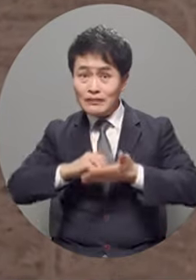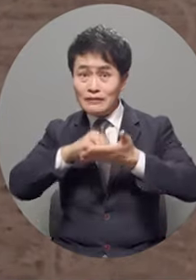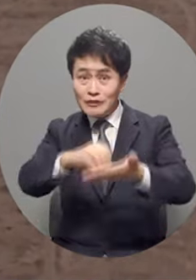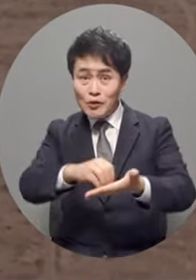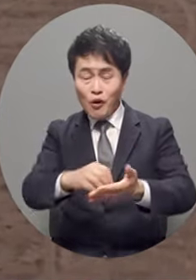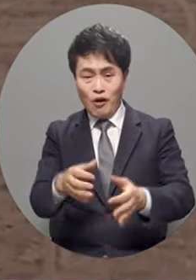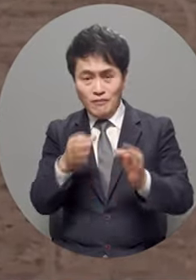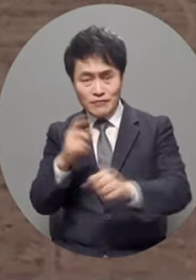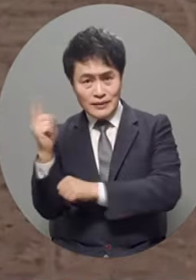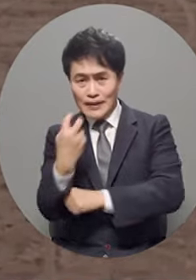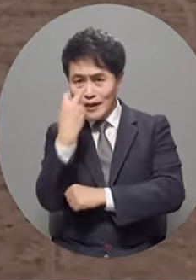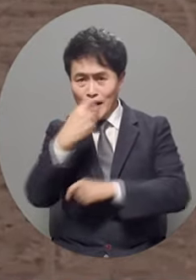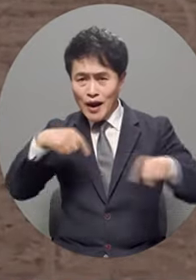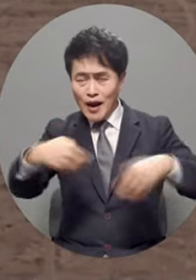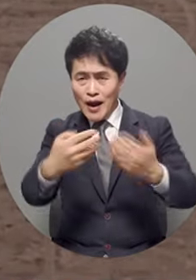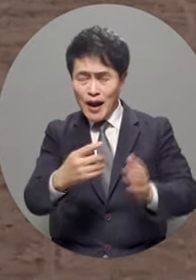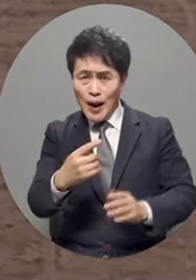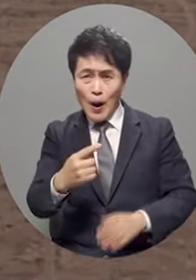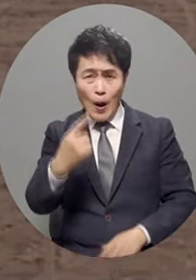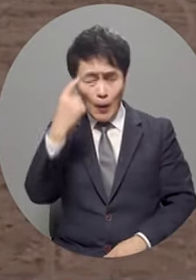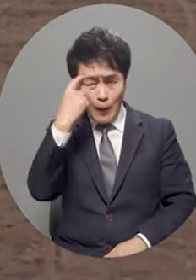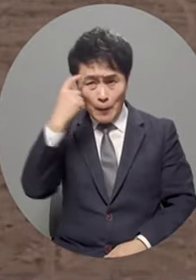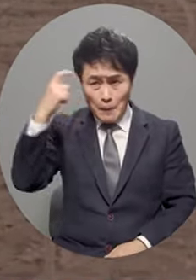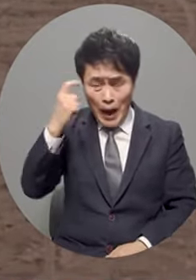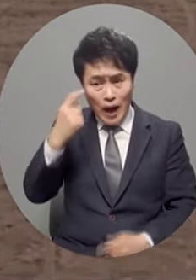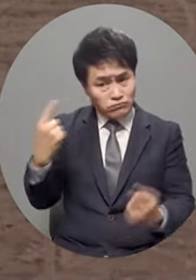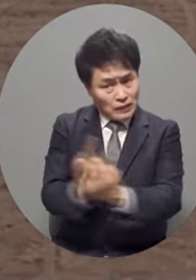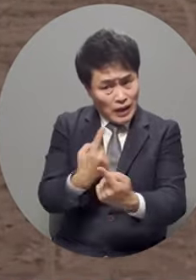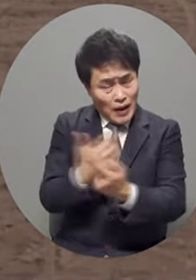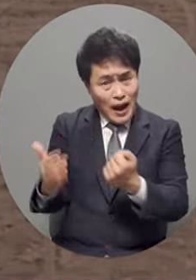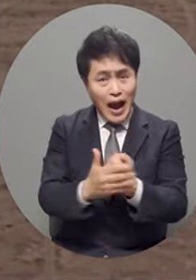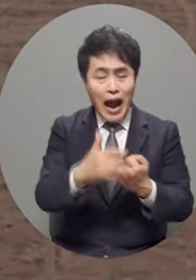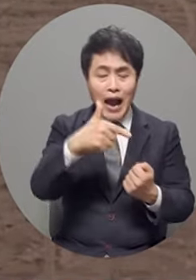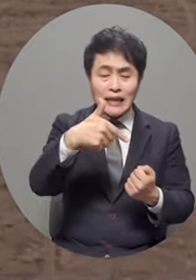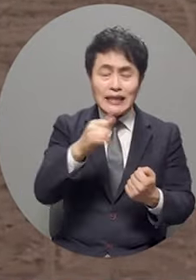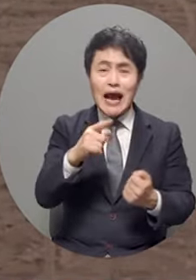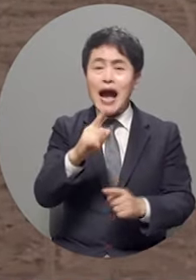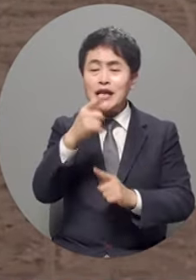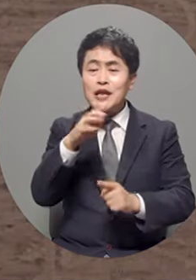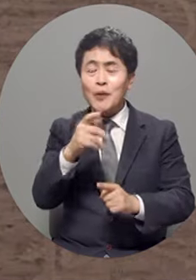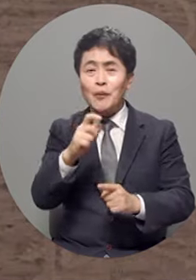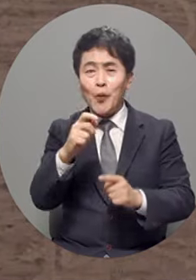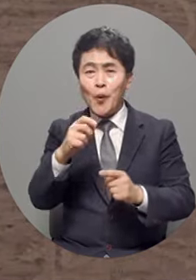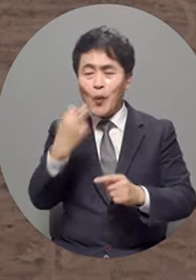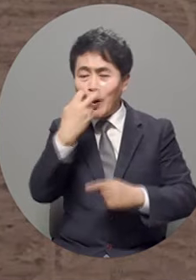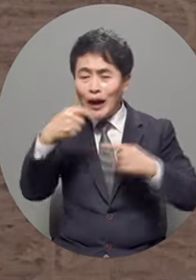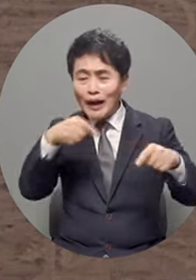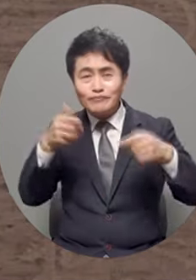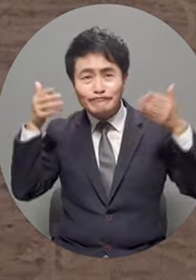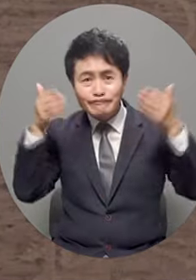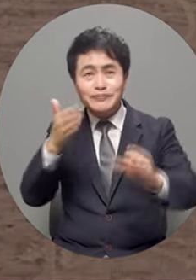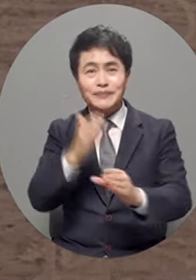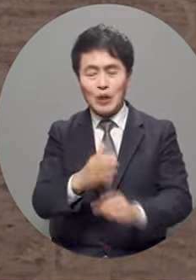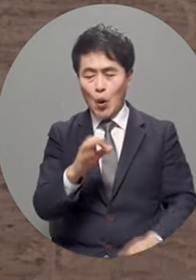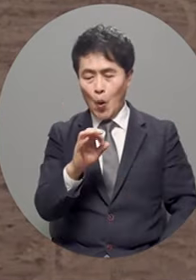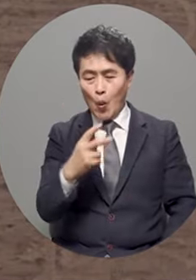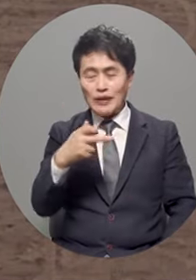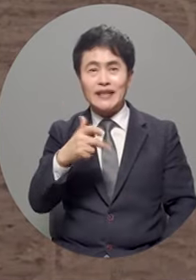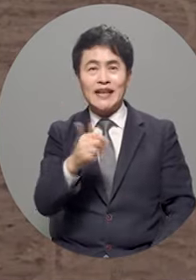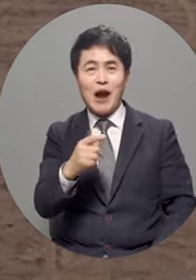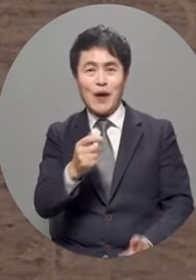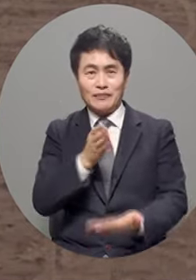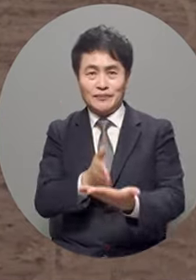프로야구 사령탑에 대한 고정관념이 바뀔 수 있을지 기아와 이범호 감독에게 시선이 집중되고 있습니다. 오키나와에서 MBC